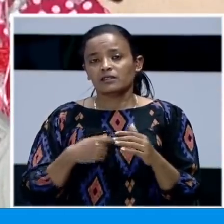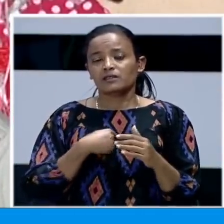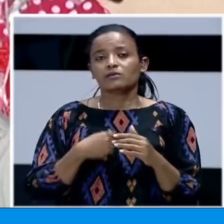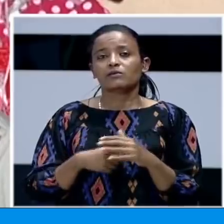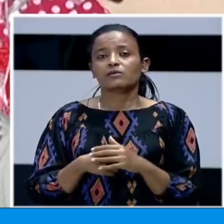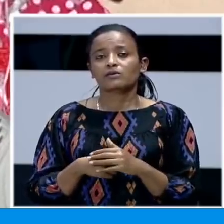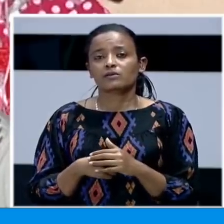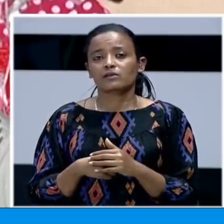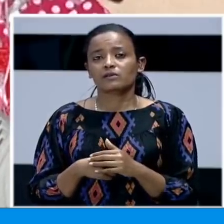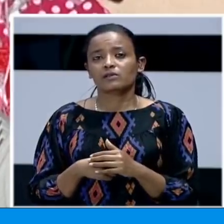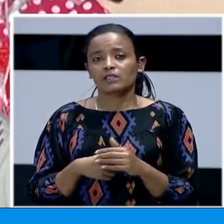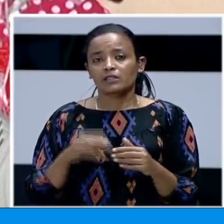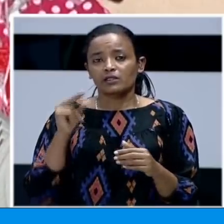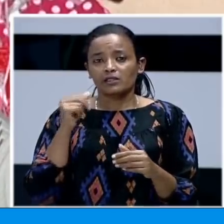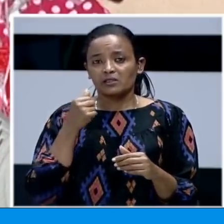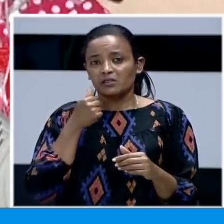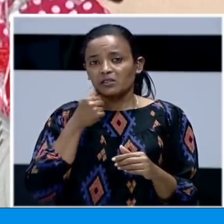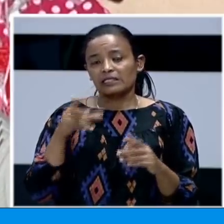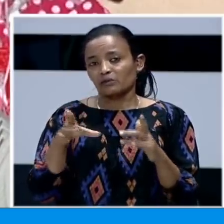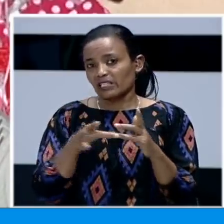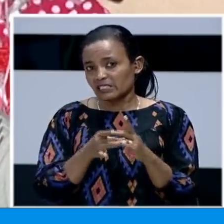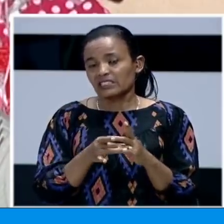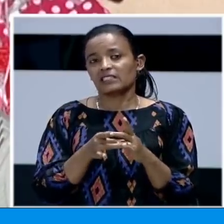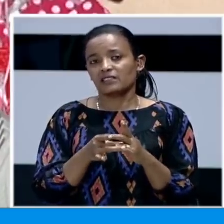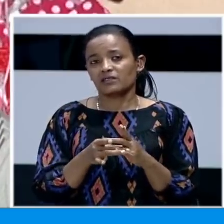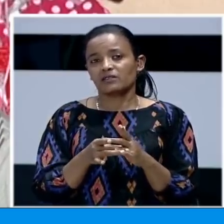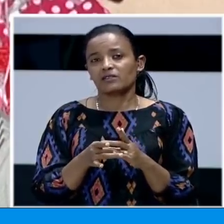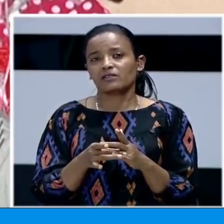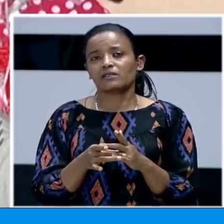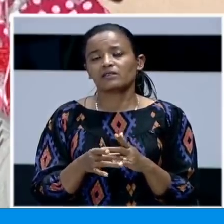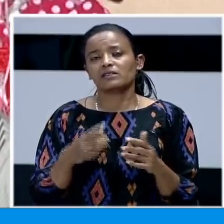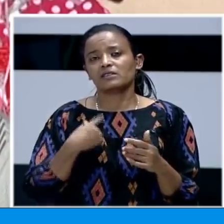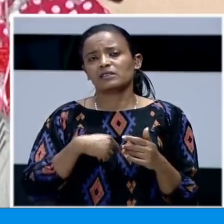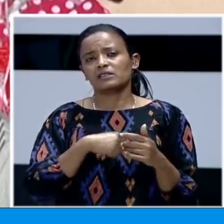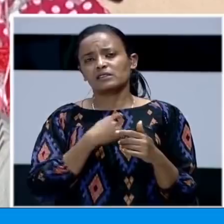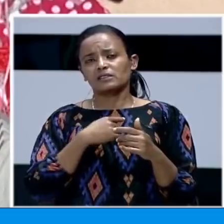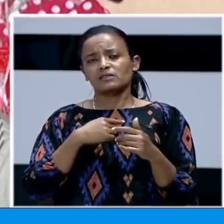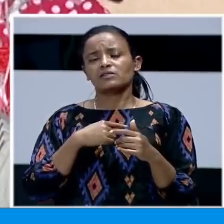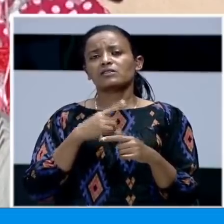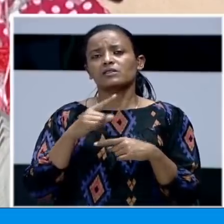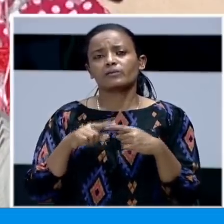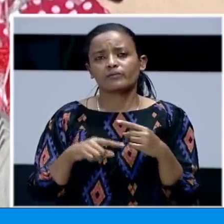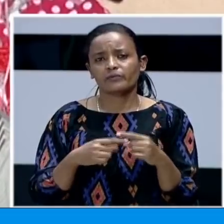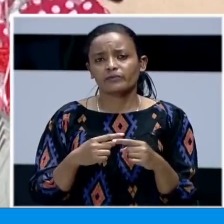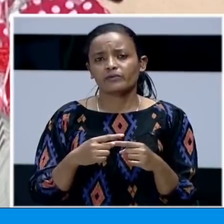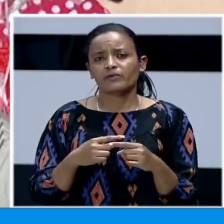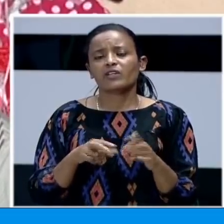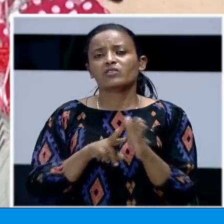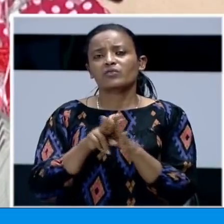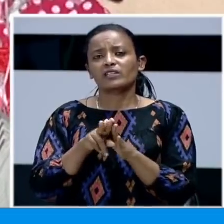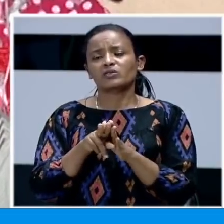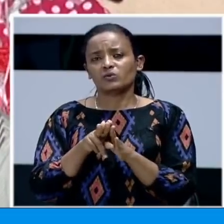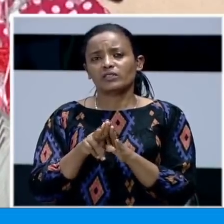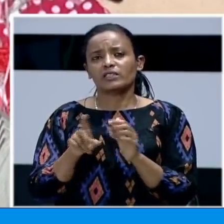یا او آن وعده گذاهن ما بلکل نه یا او یه که نحنا او حس ال آتوم کاوله دومگیم یا او تو پیروس کرنا